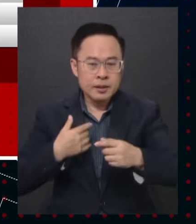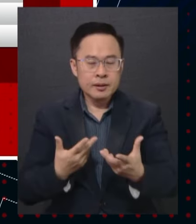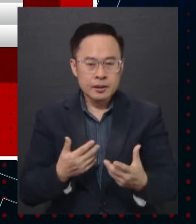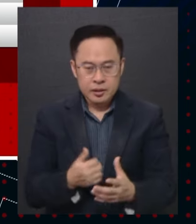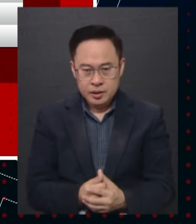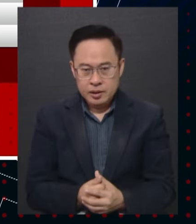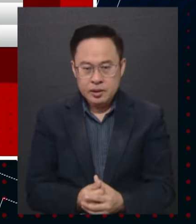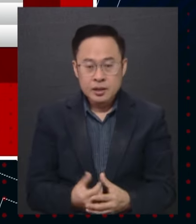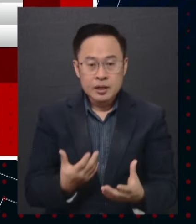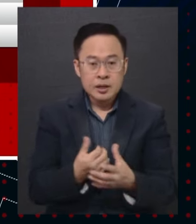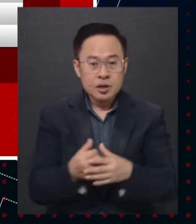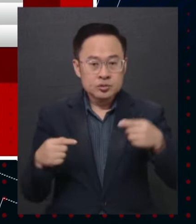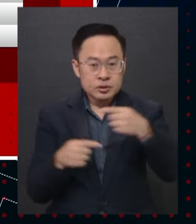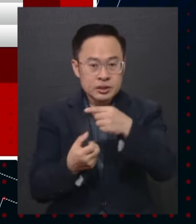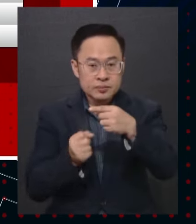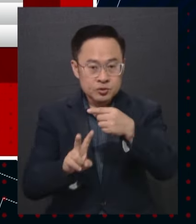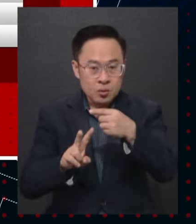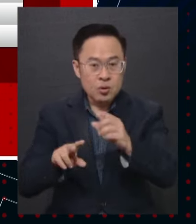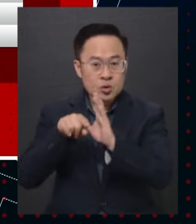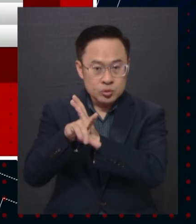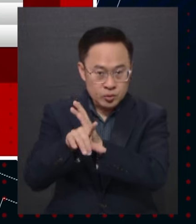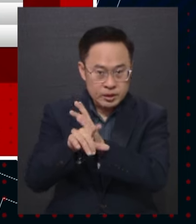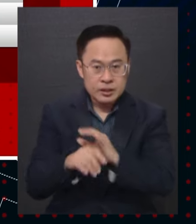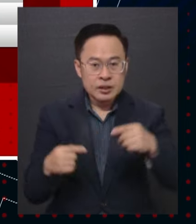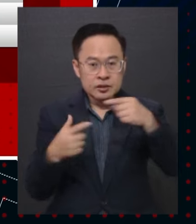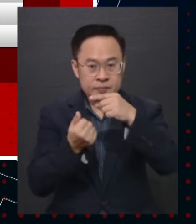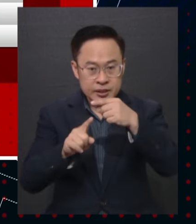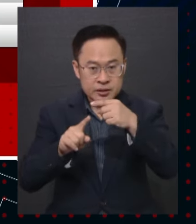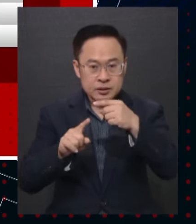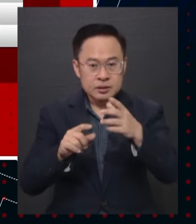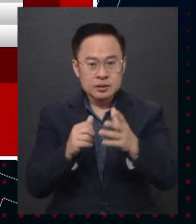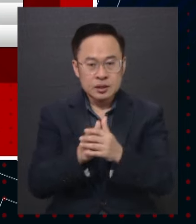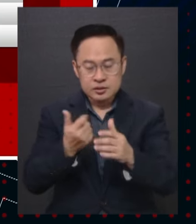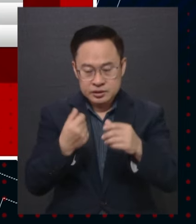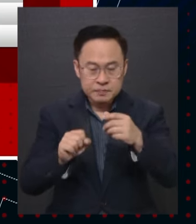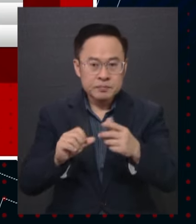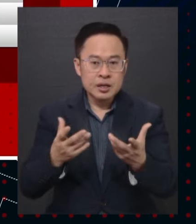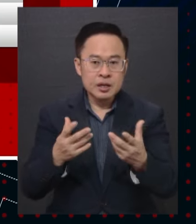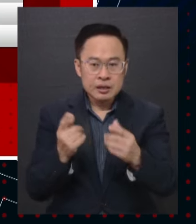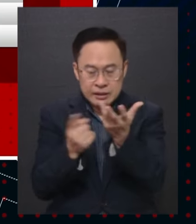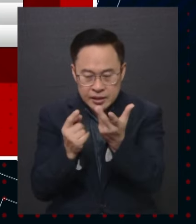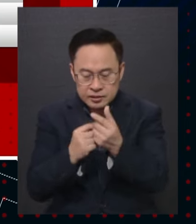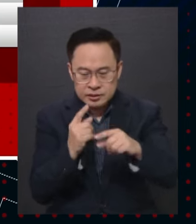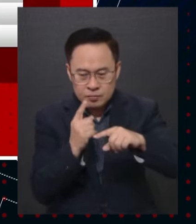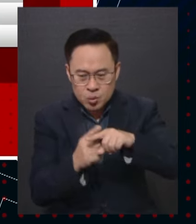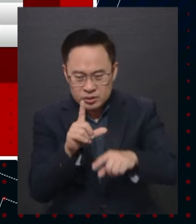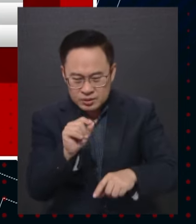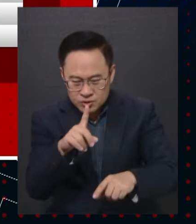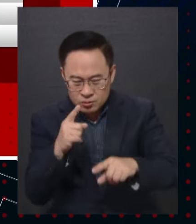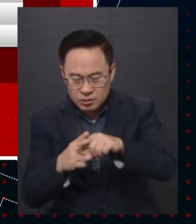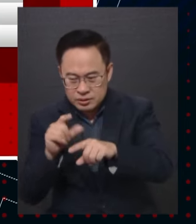ญ่ๆเมืองทองชลบุรีนี่ยังไม่ปลอดภัยนะ นั่นน่ะสิแล้วอย่าง20แต้มที่มี3ทีมด้วยกันเลยเนี่ยก็ยังมีลุ้นในการตกชั้น